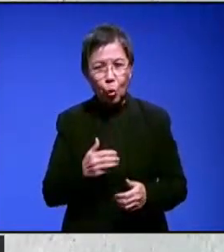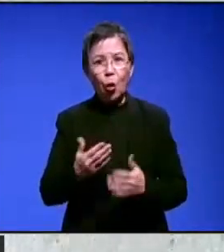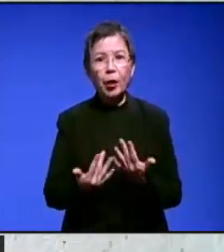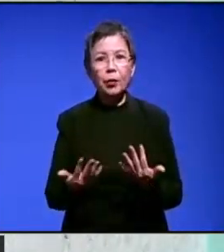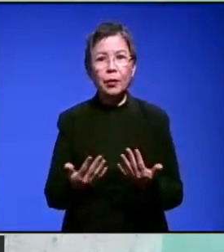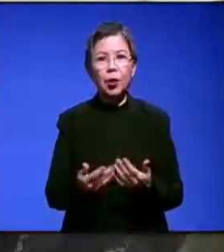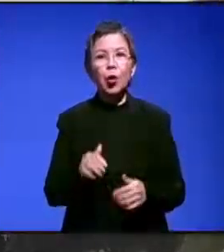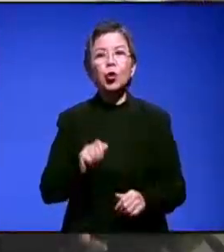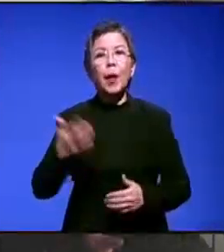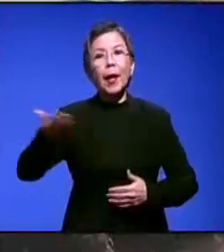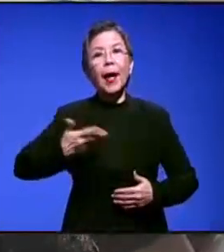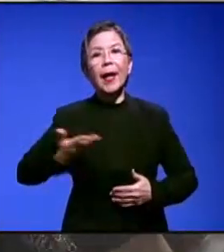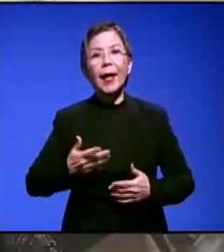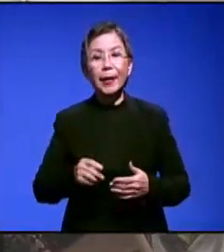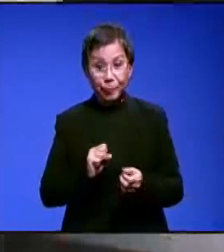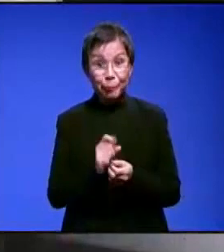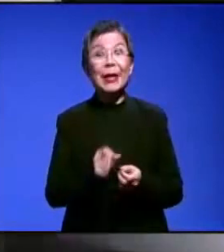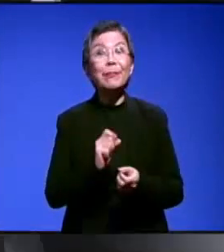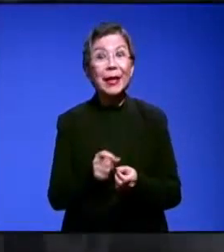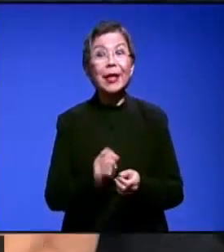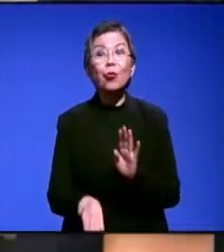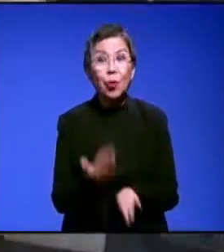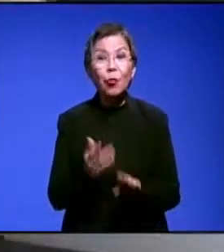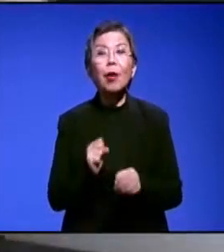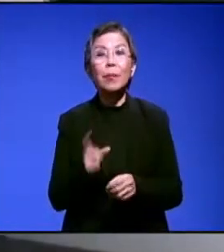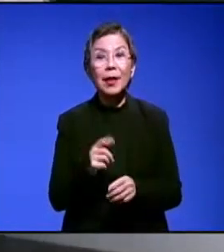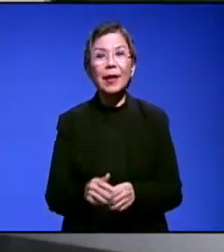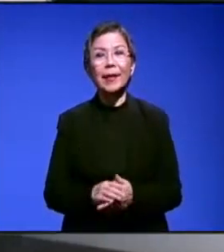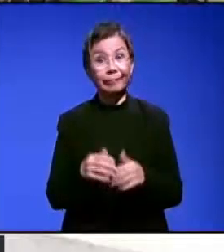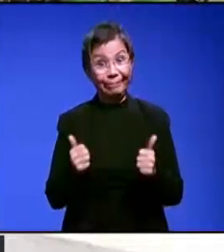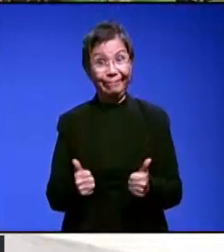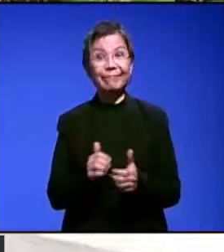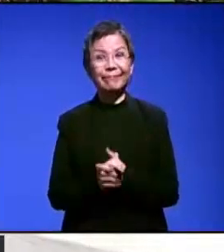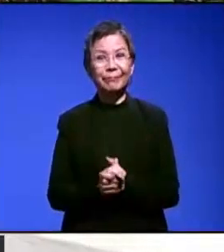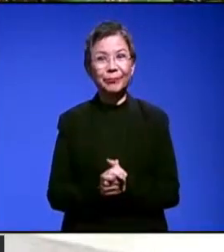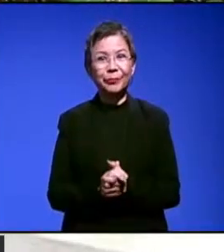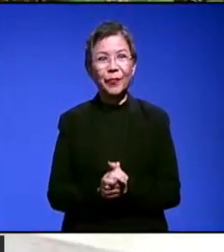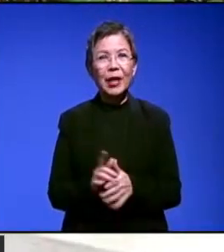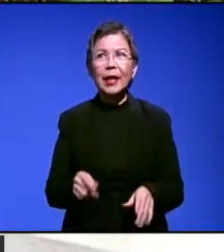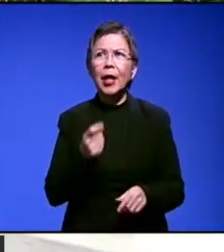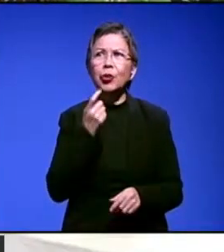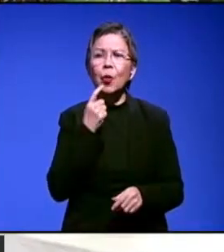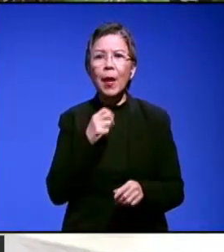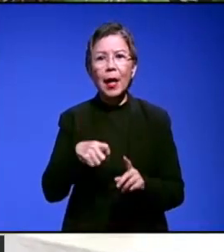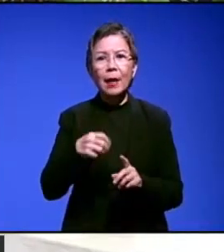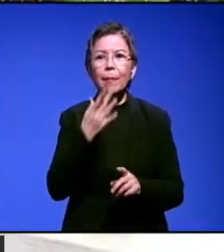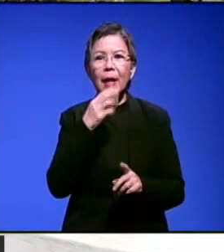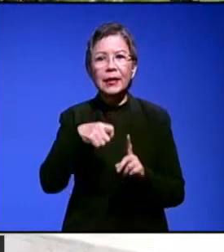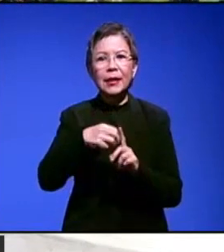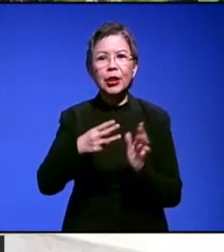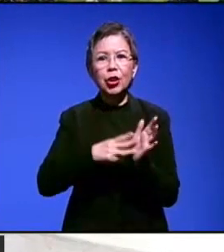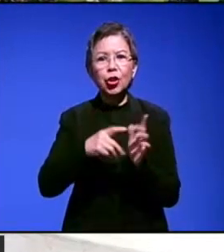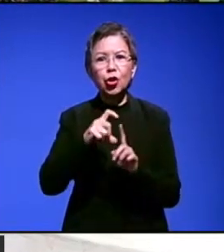sehingga konsumen akan melakukan pembelian berulang kali. Pas nyobain beras kencur aja jamu,